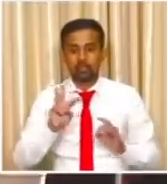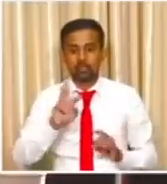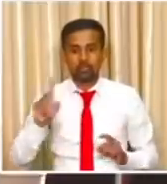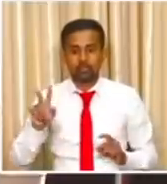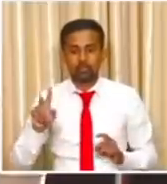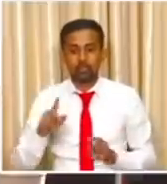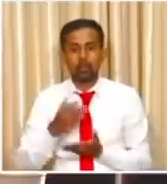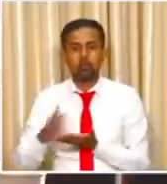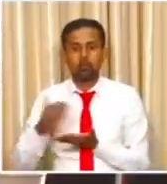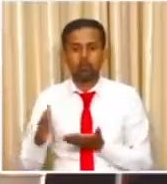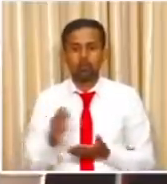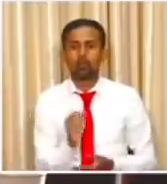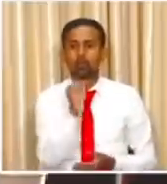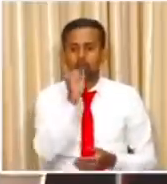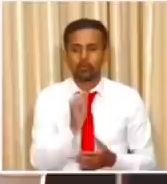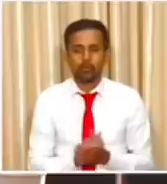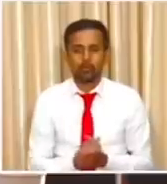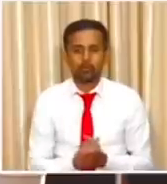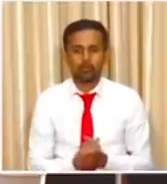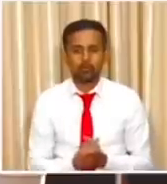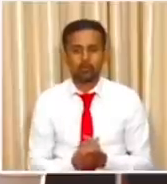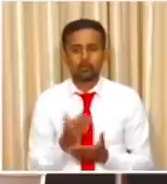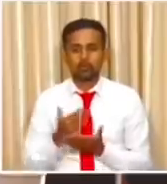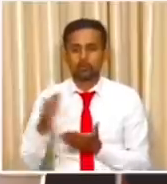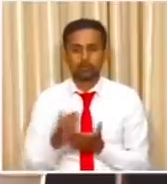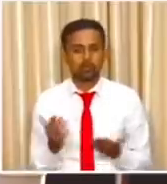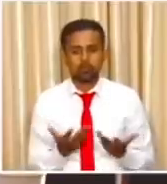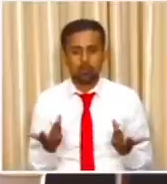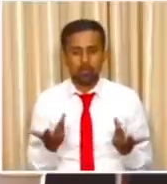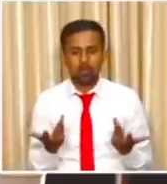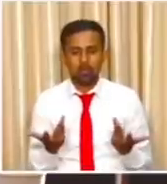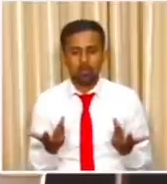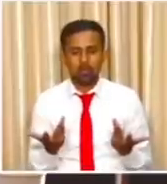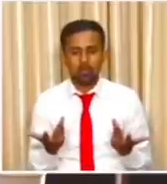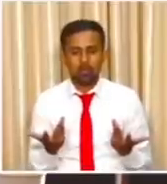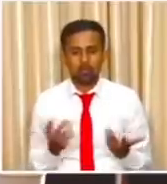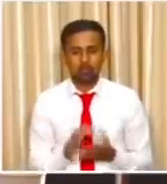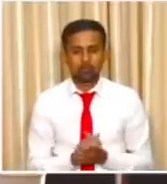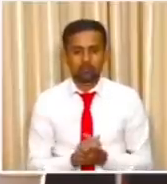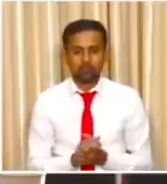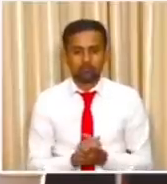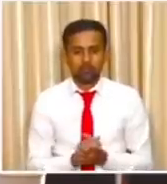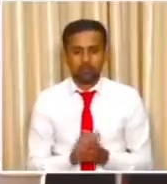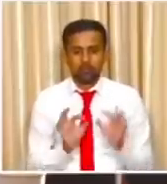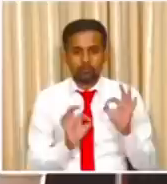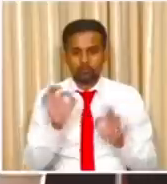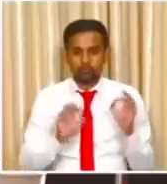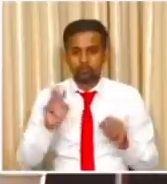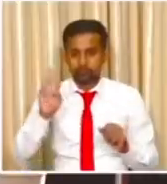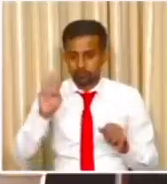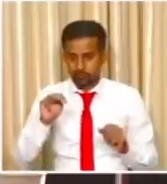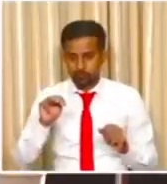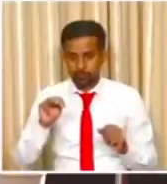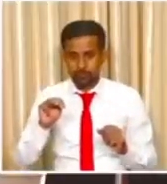කොහොමද ඒ වාරිකයේ ගෙවන්නේ? ඒ වාර්කයේ ගෙවීමේ හැකියාවක් ලැබෙන්නේ නැහැ ගරු මන්ත්‍රීතුමනි. 30